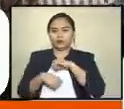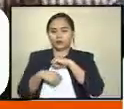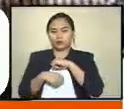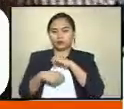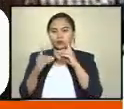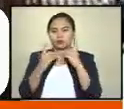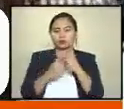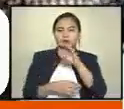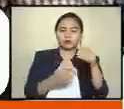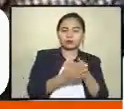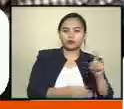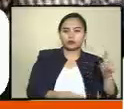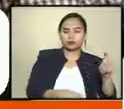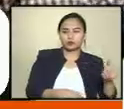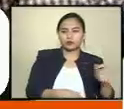naman nangangailangan.